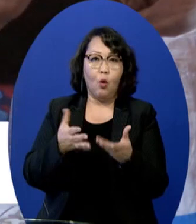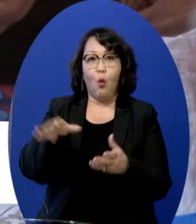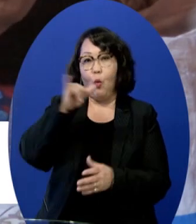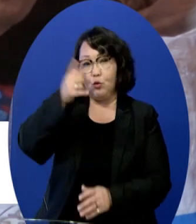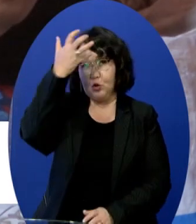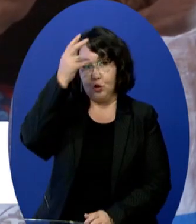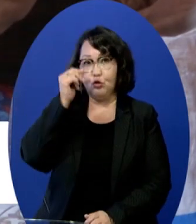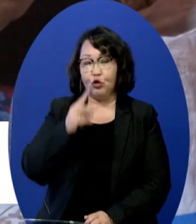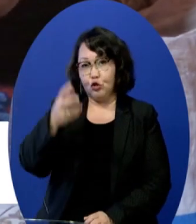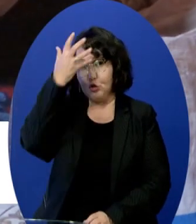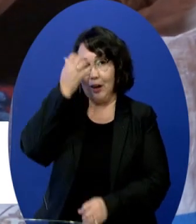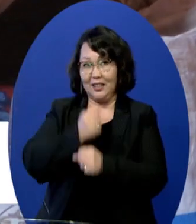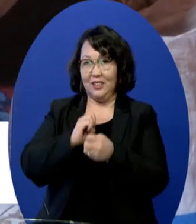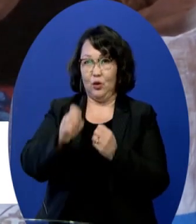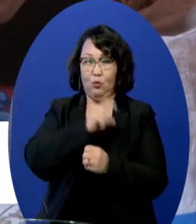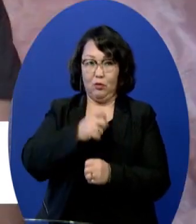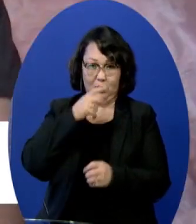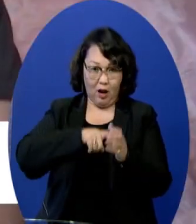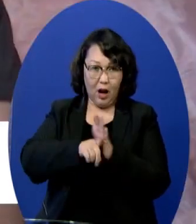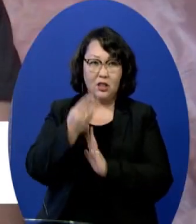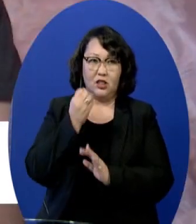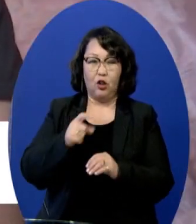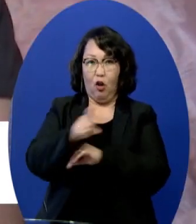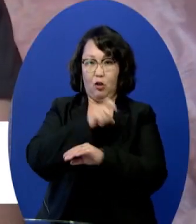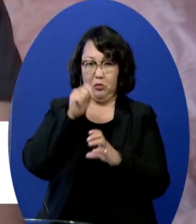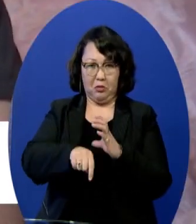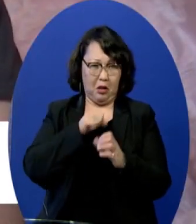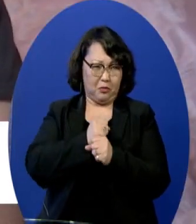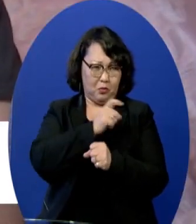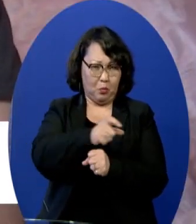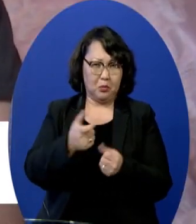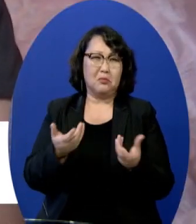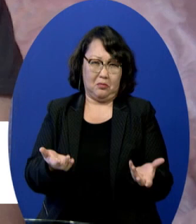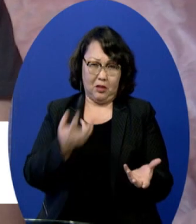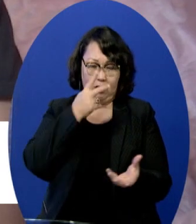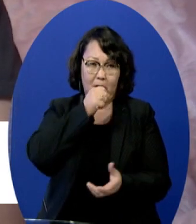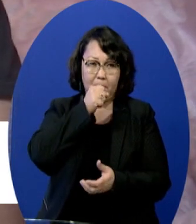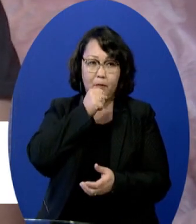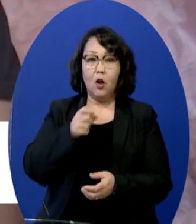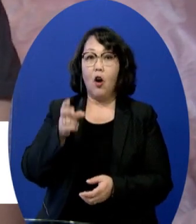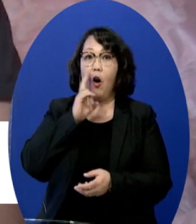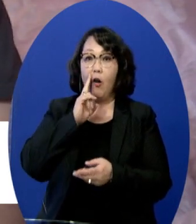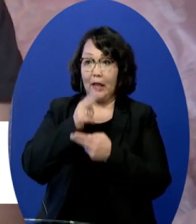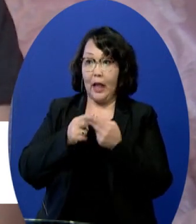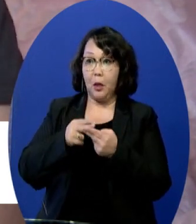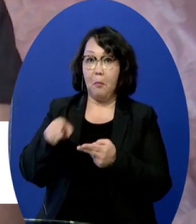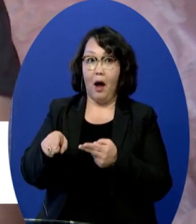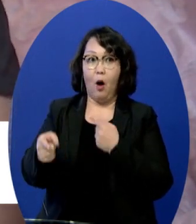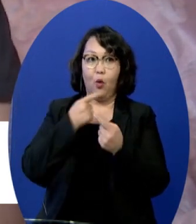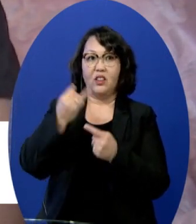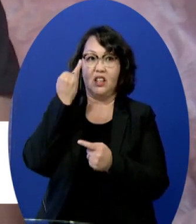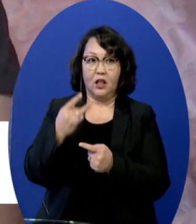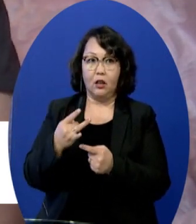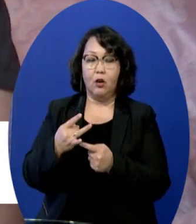алба анхан шатнд байгаа нь харамсалтай. Хүнсний толон авч явах чинь хүнсний толоотой улсууд л тэр хуралд очих хэвээр очихгүй л тэгээ гасна